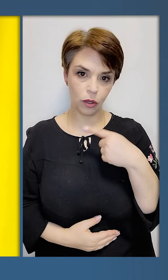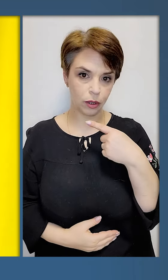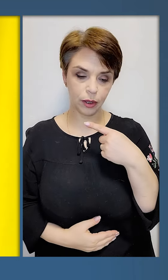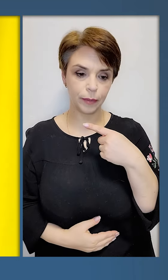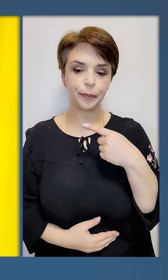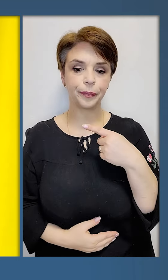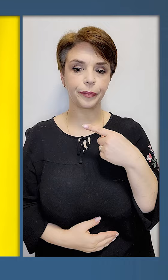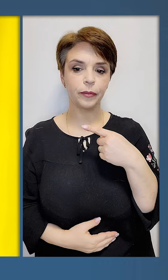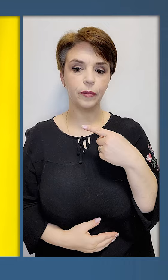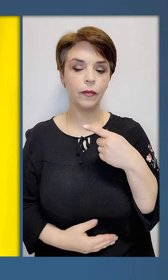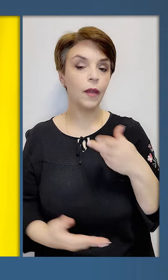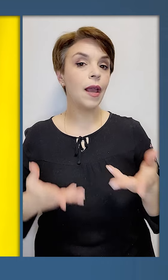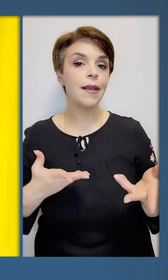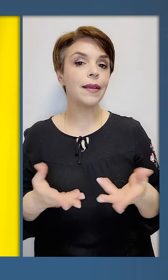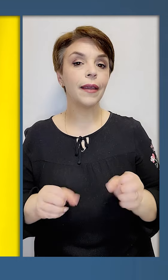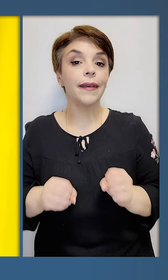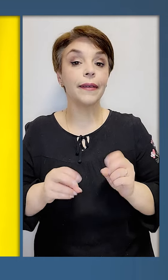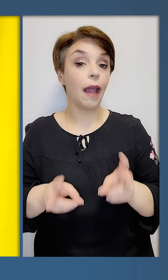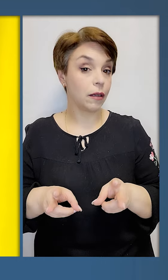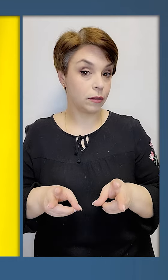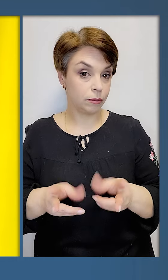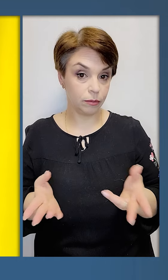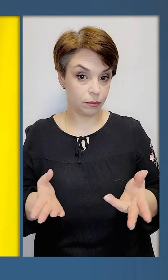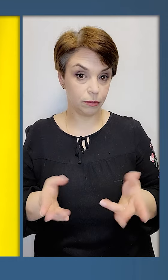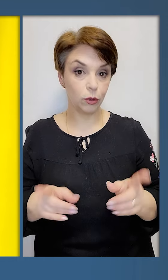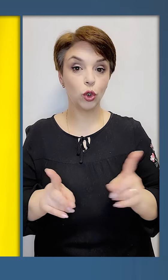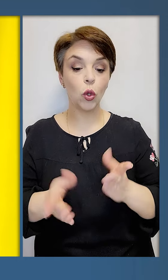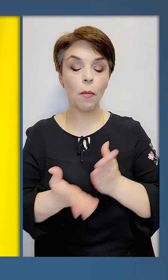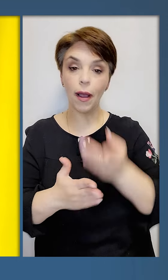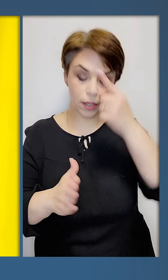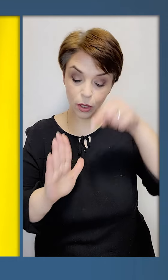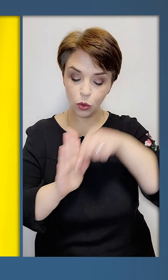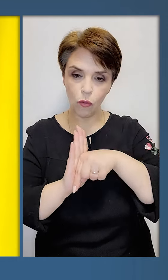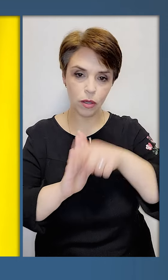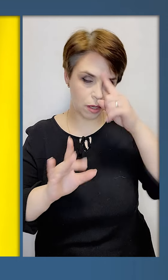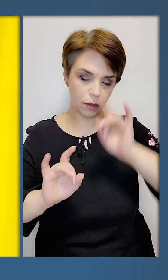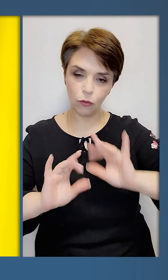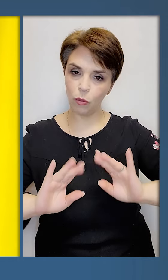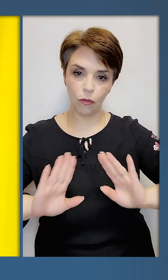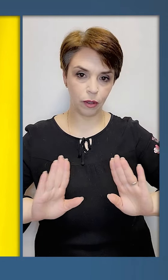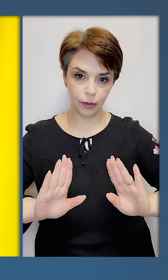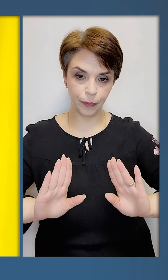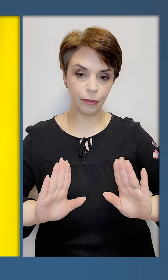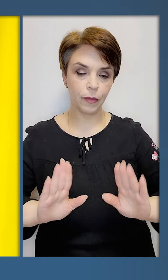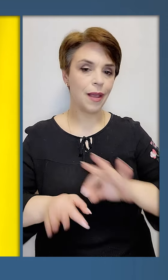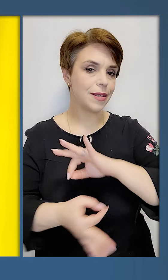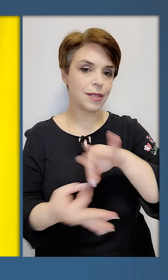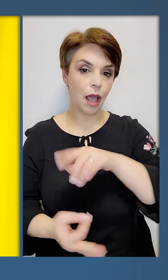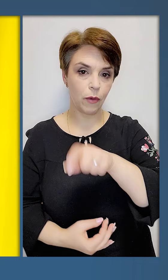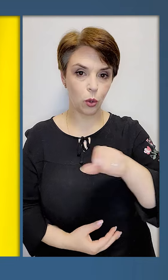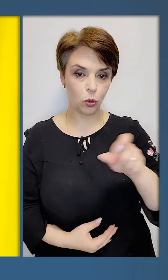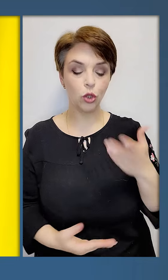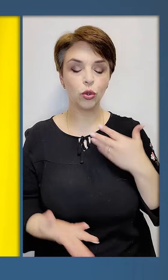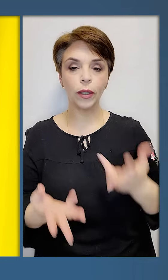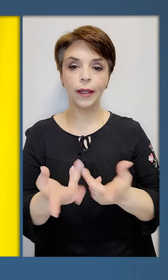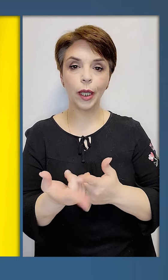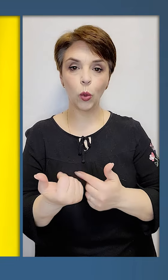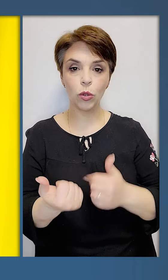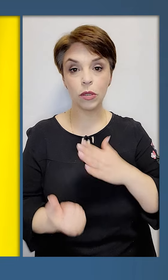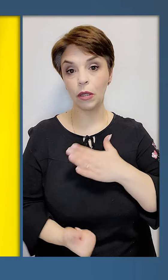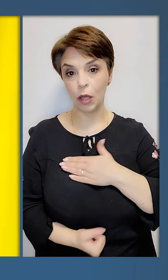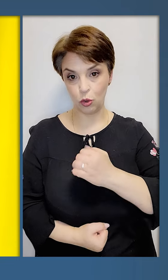говорити, яким чином, що мається на увазі, не інформувати зайвих людей щодо